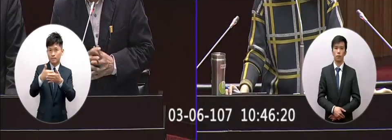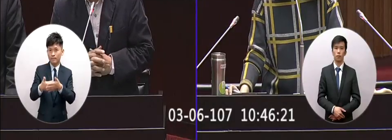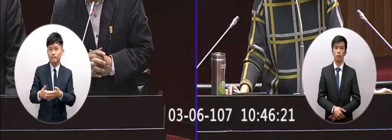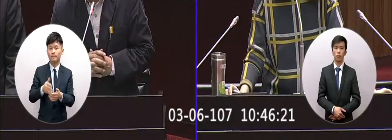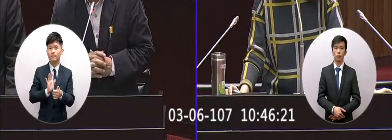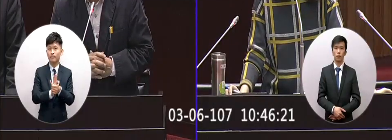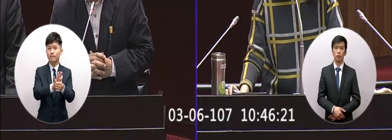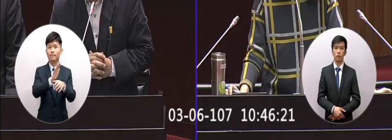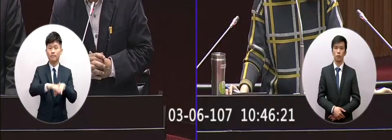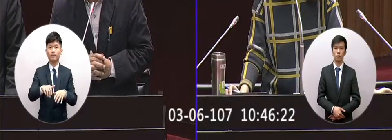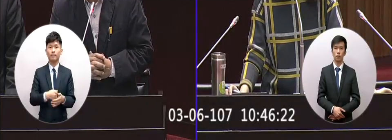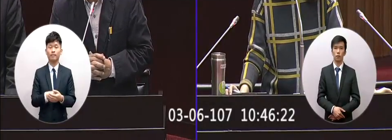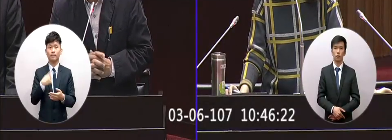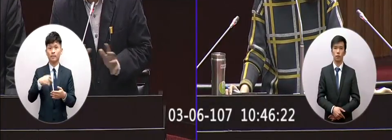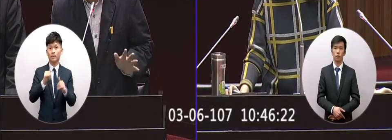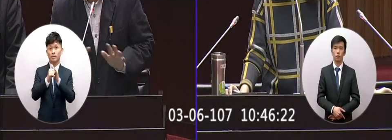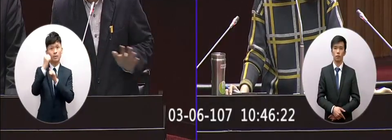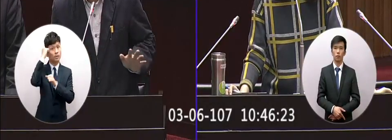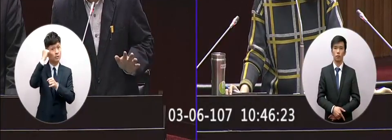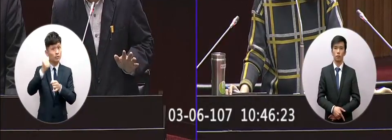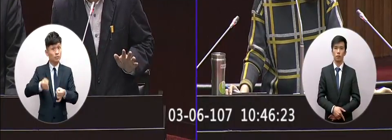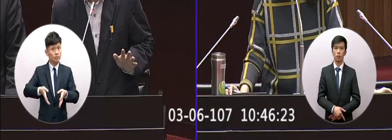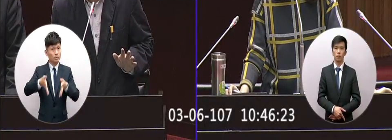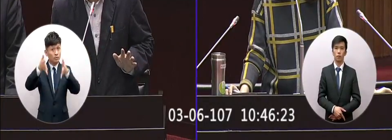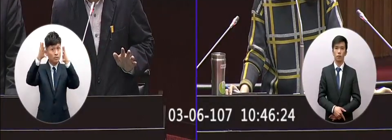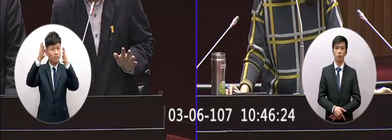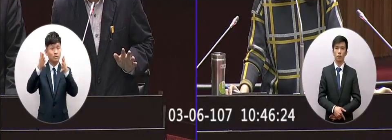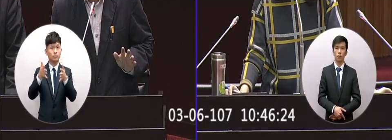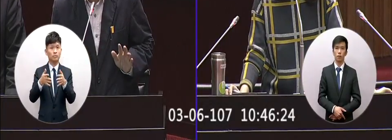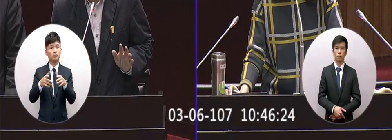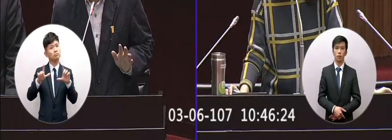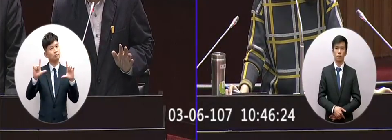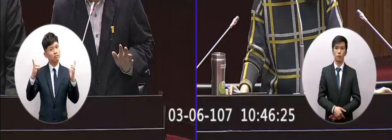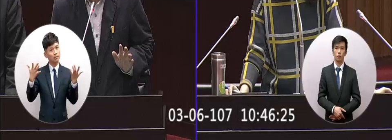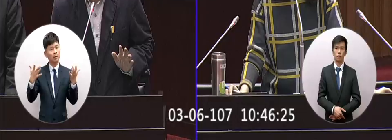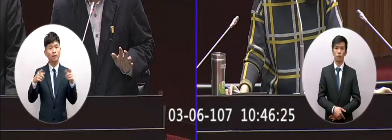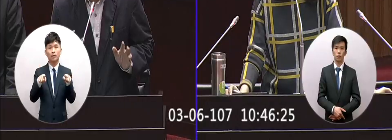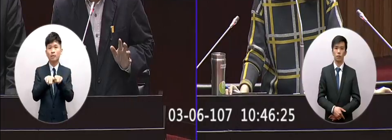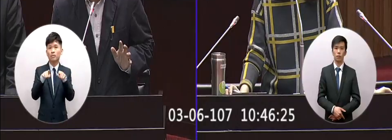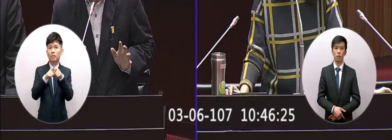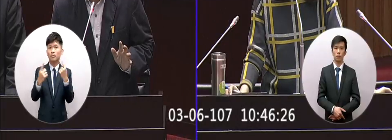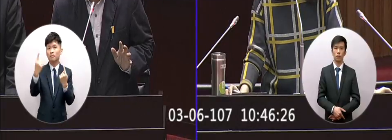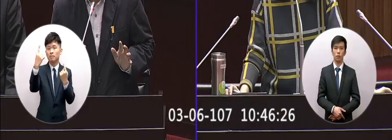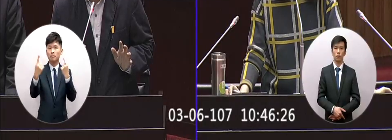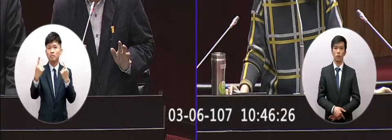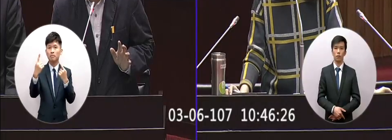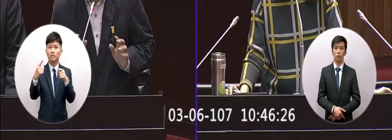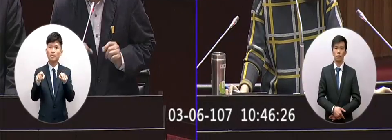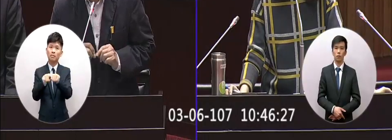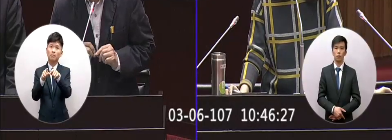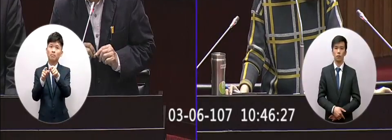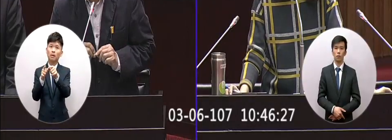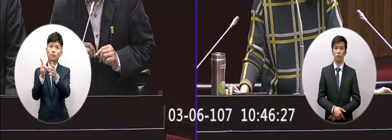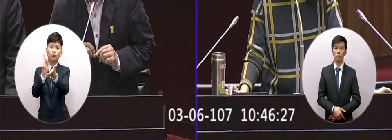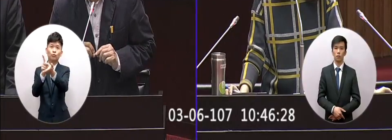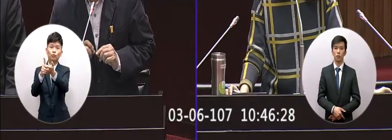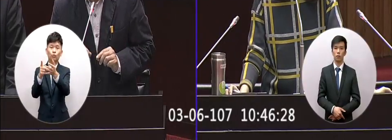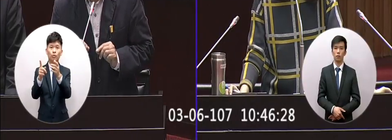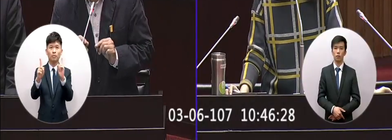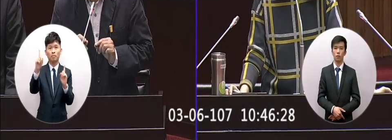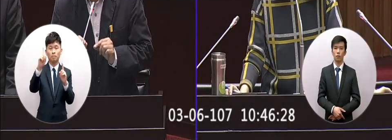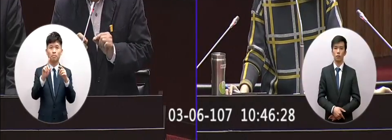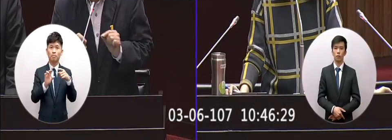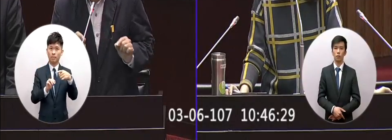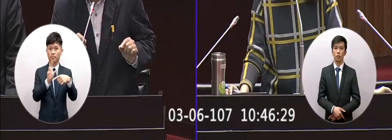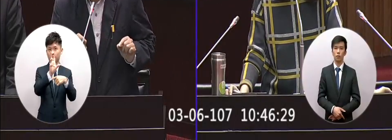强化。那现在当然社会住宅普遍一般的社会住宅大概市价的八成这样是做得到，那